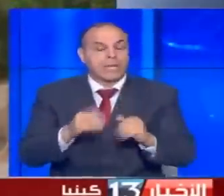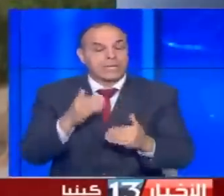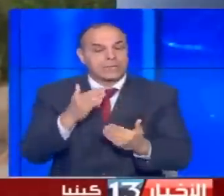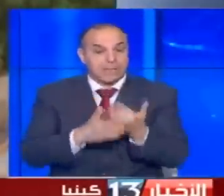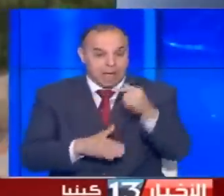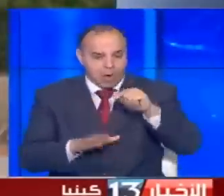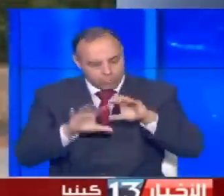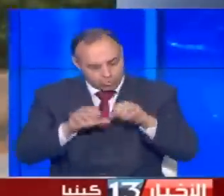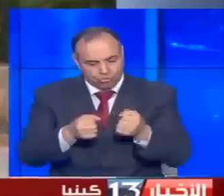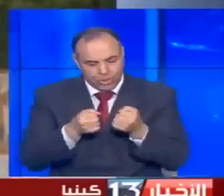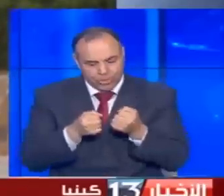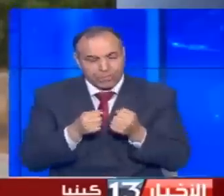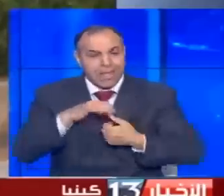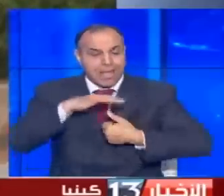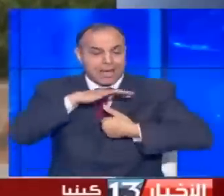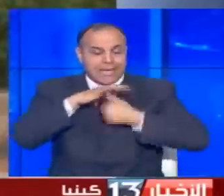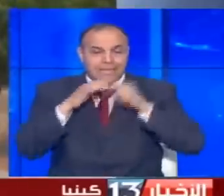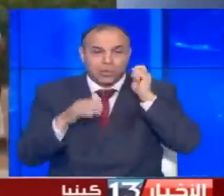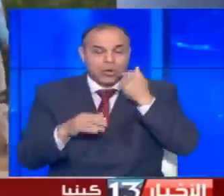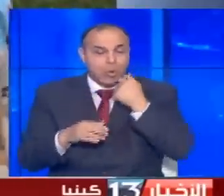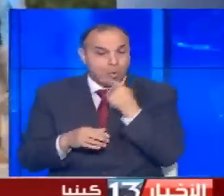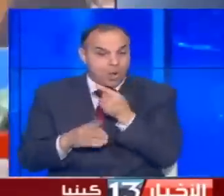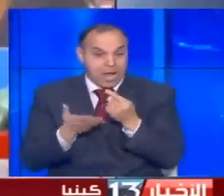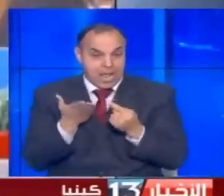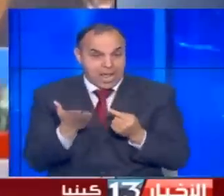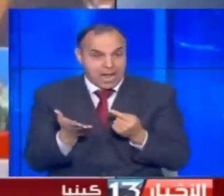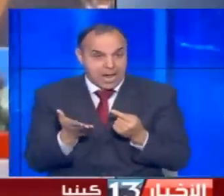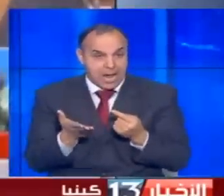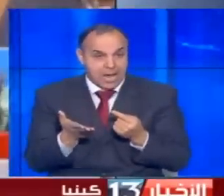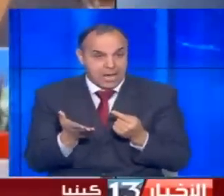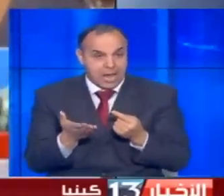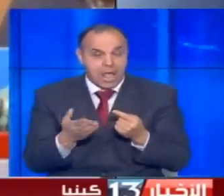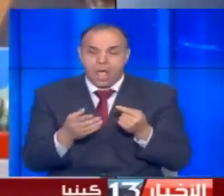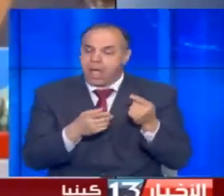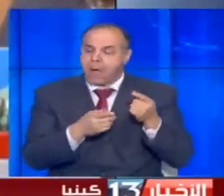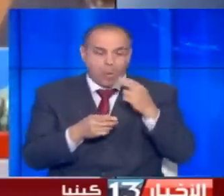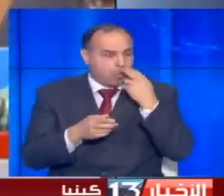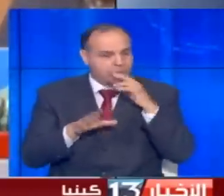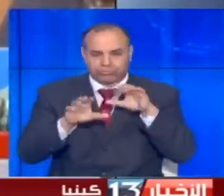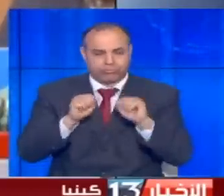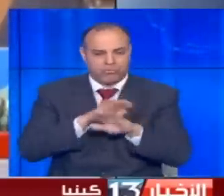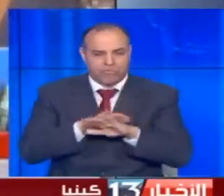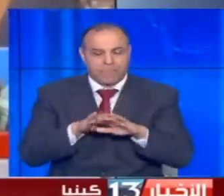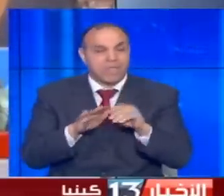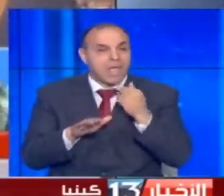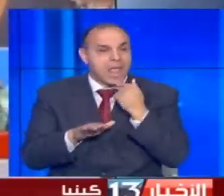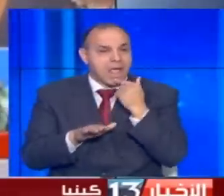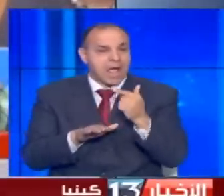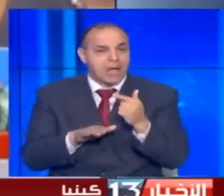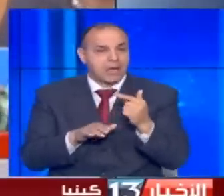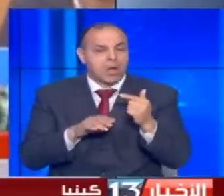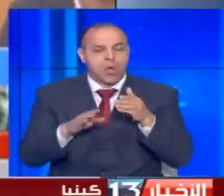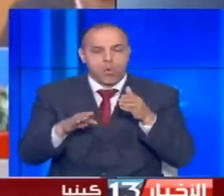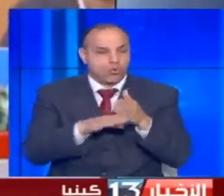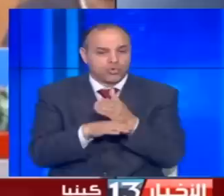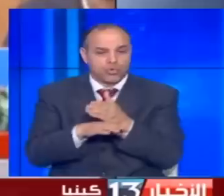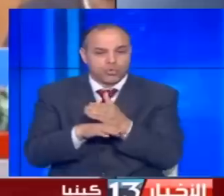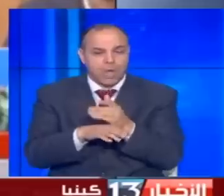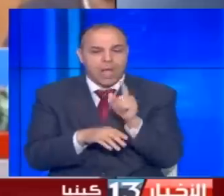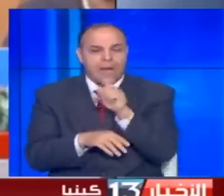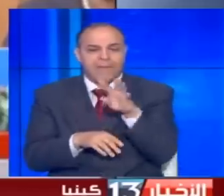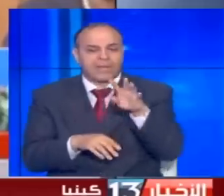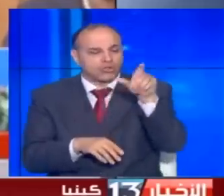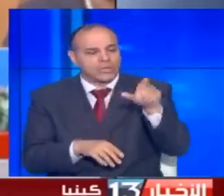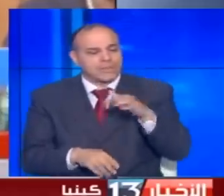هذا اليوم الرئيس الكيني اوهورو كينياتا اعلن انتهاء العمليه الامنيه موضحا ان حصيله الهجوم كانت اربعه عشر